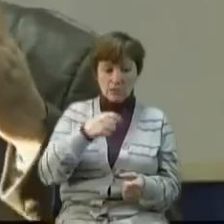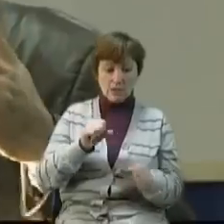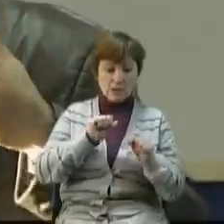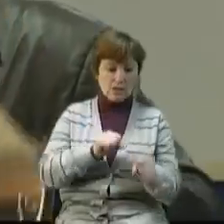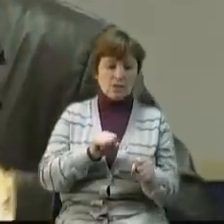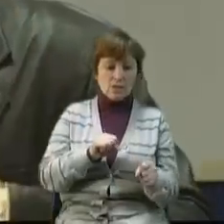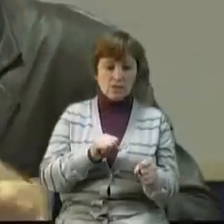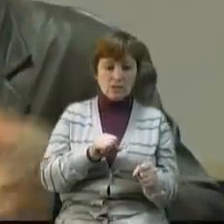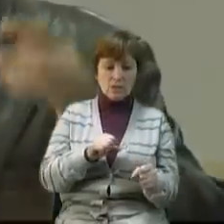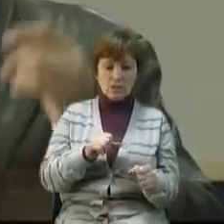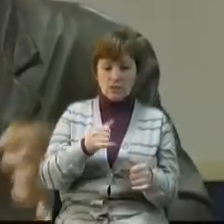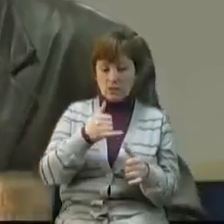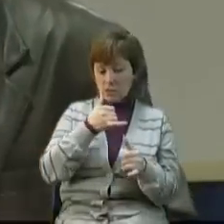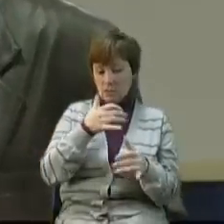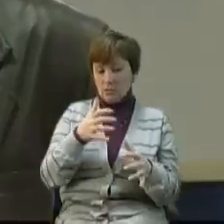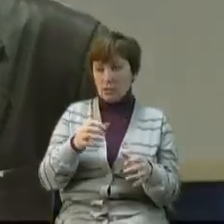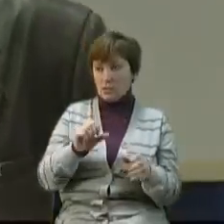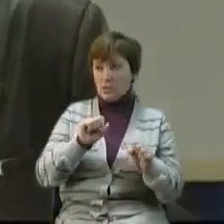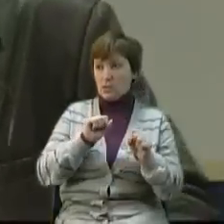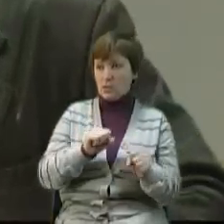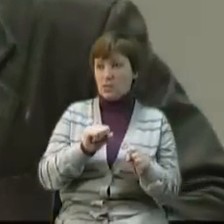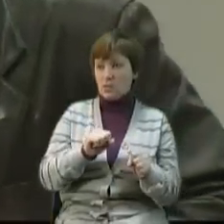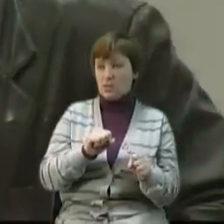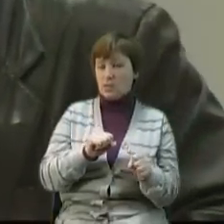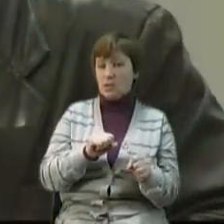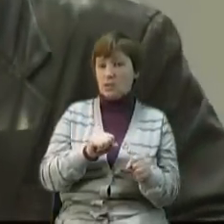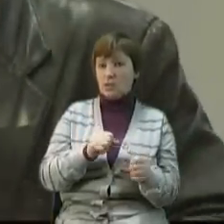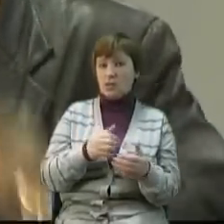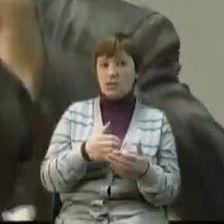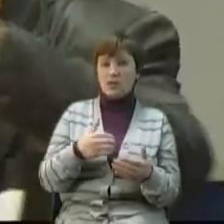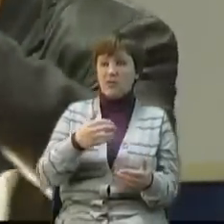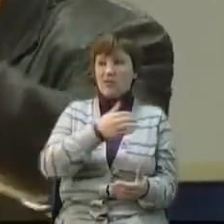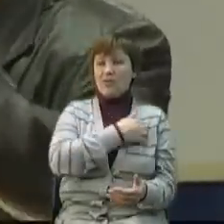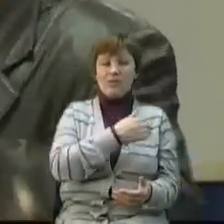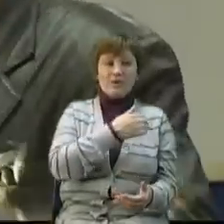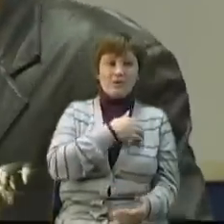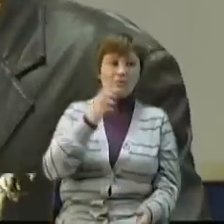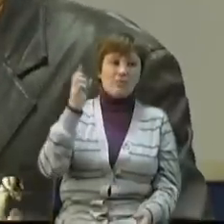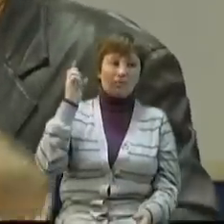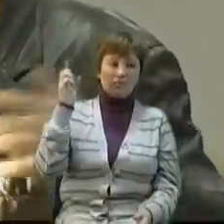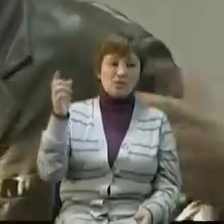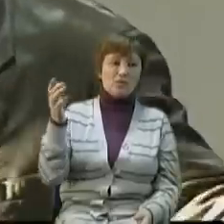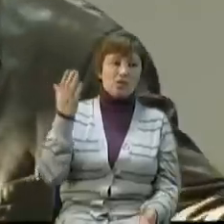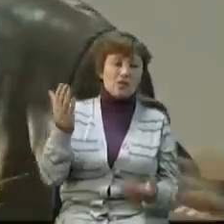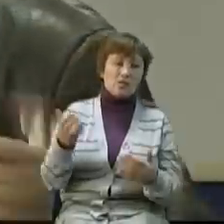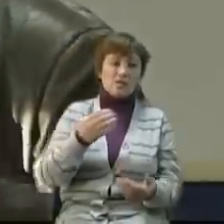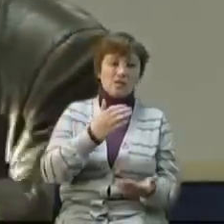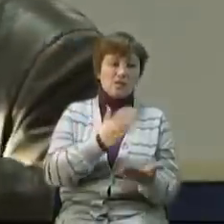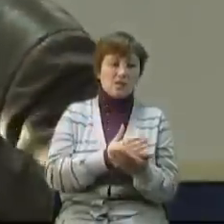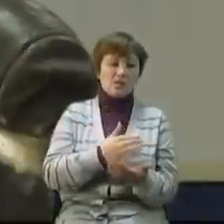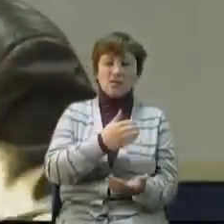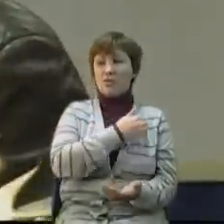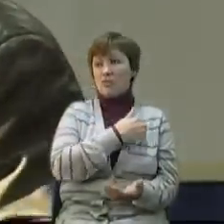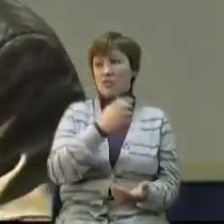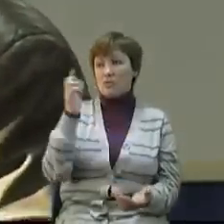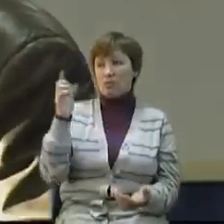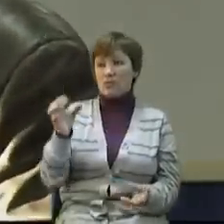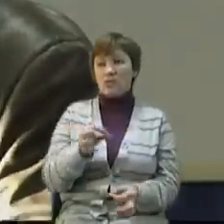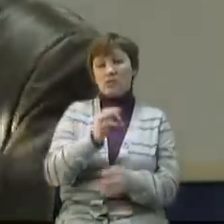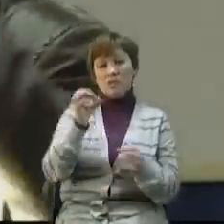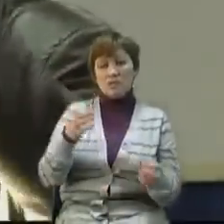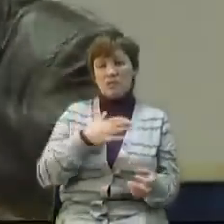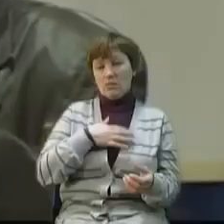могу защититься с помощью молитвы от воли Божьей. Если воля Божья, ничего моя молитва не